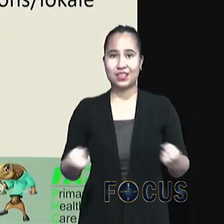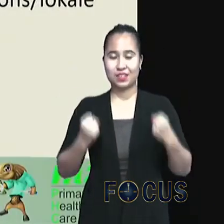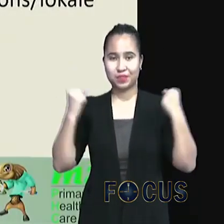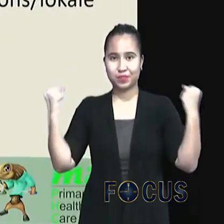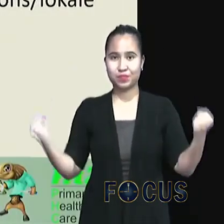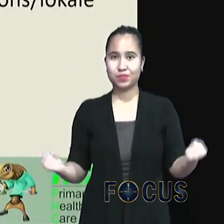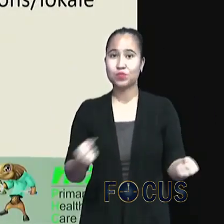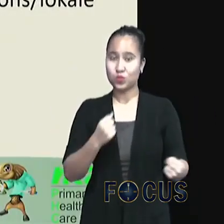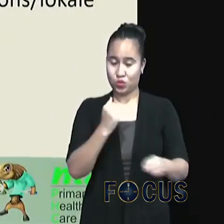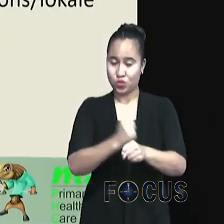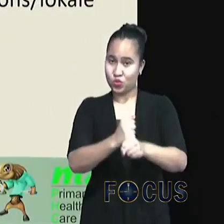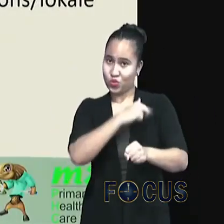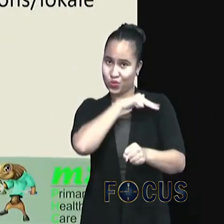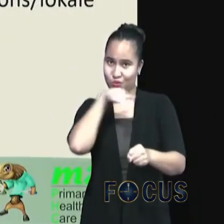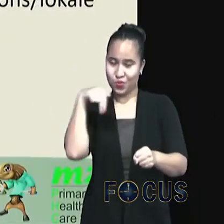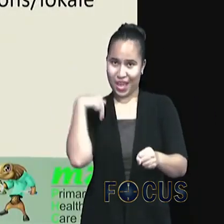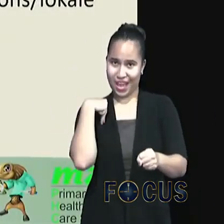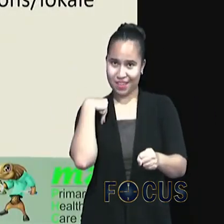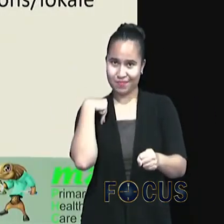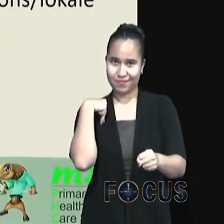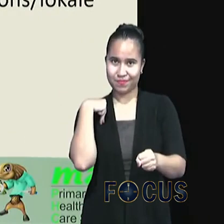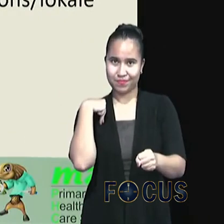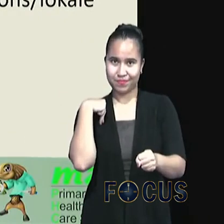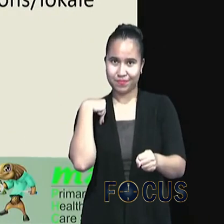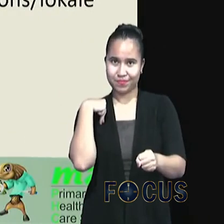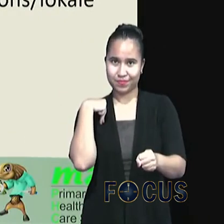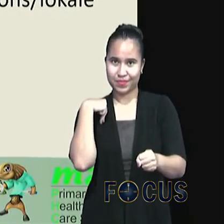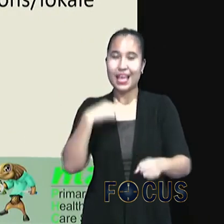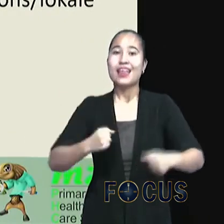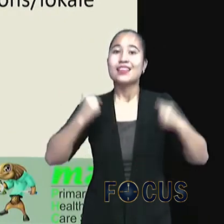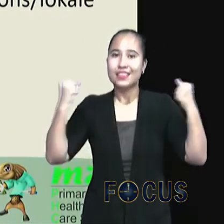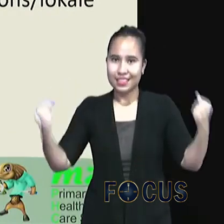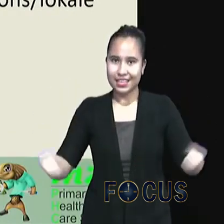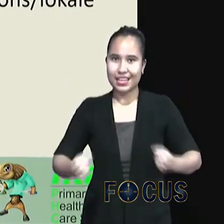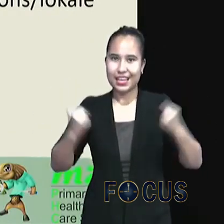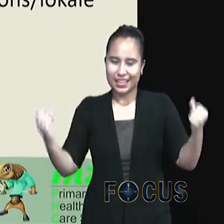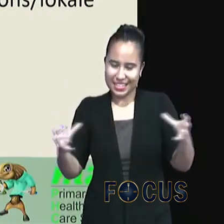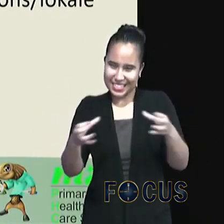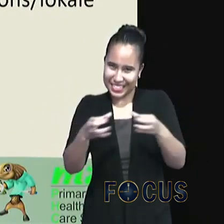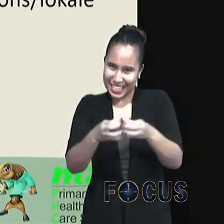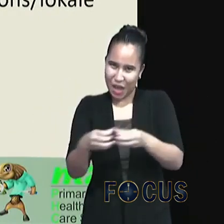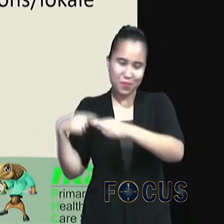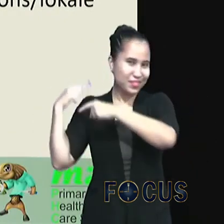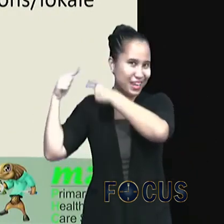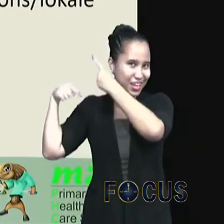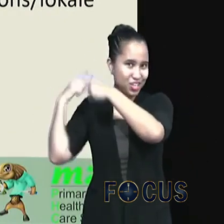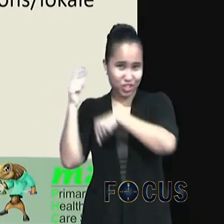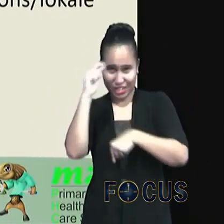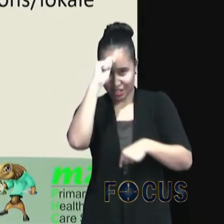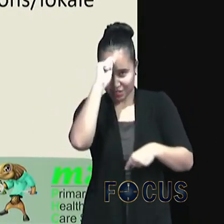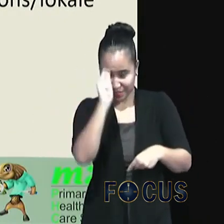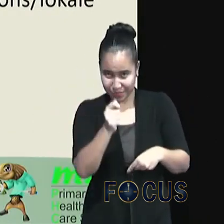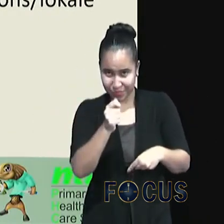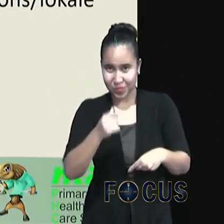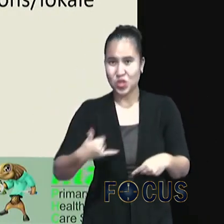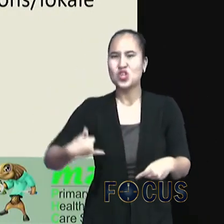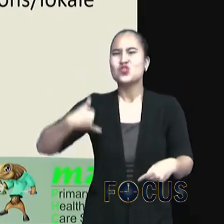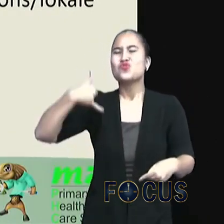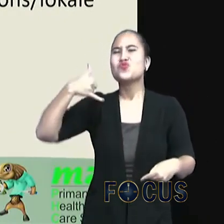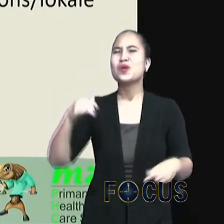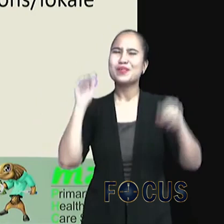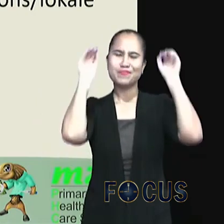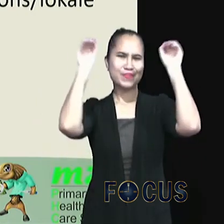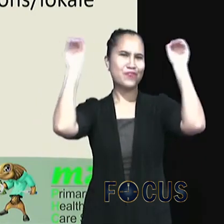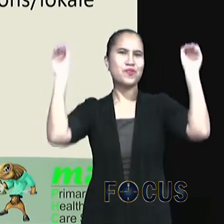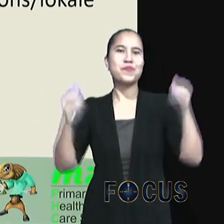voeren we uit door middel van sessies die we hebben met het traditioneel gezag, zoveel als mogelijk informatieve